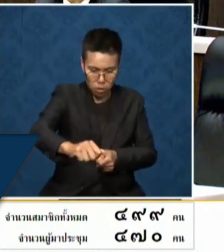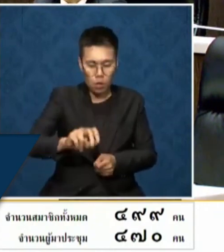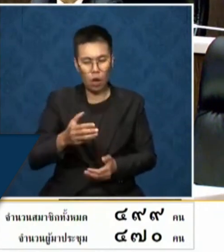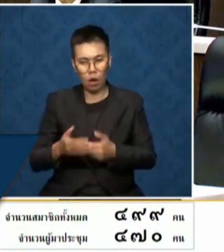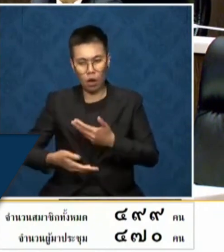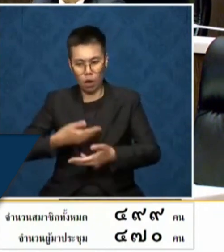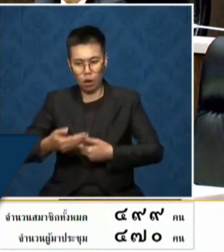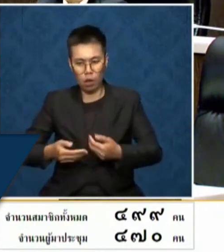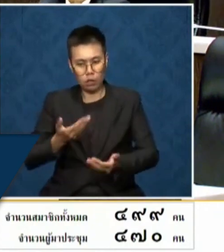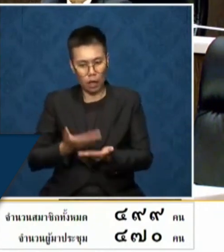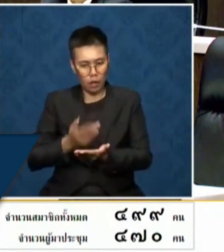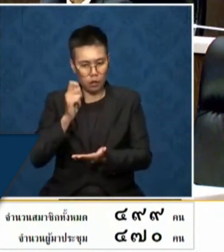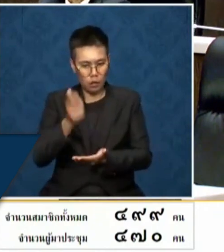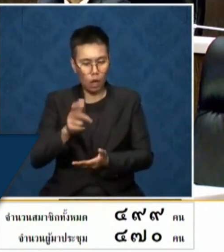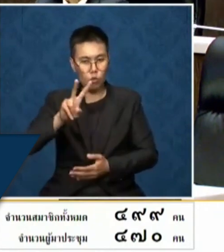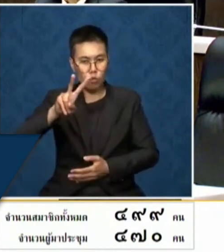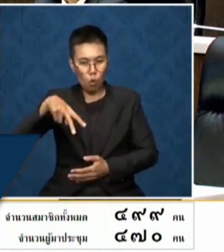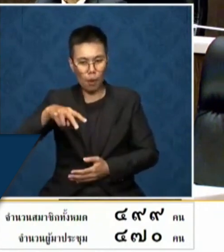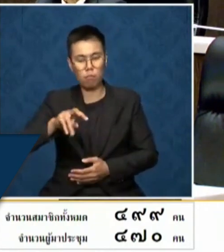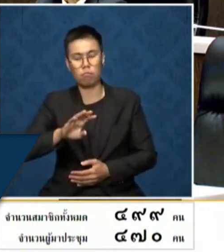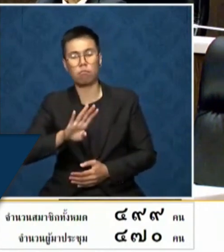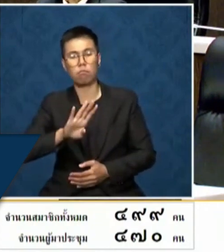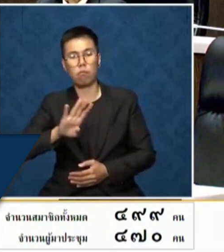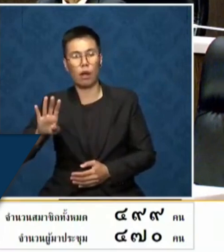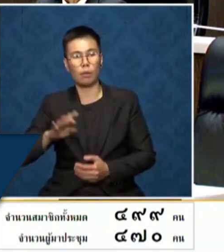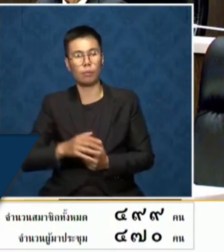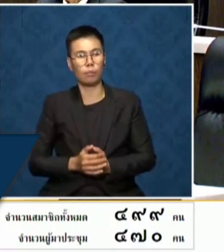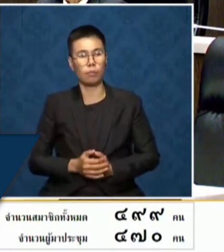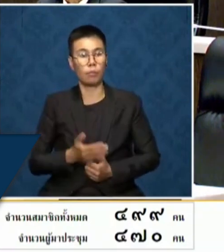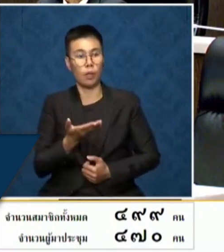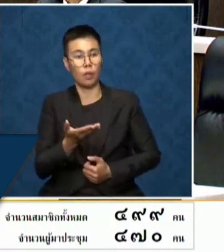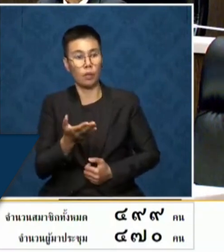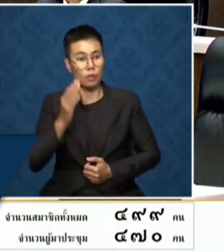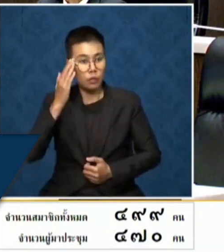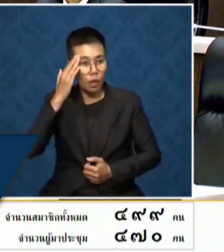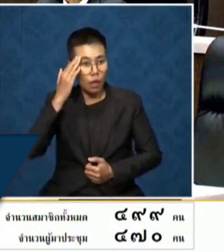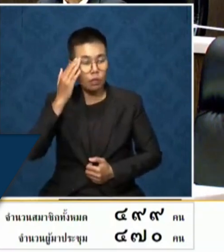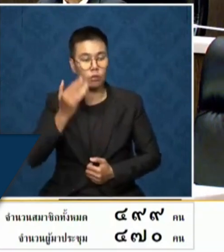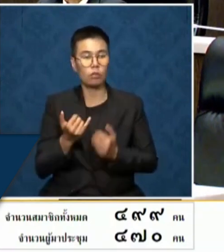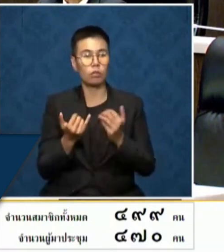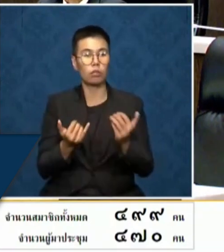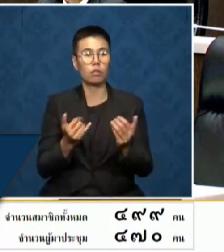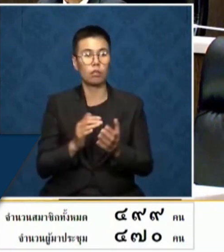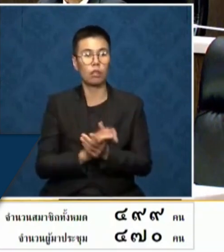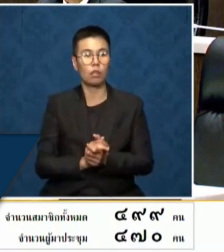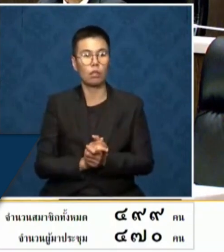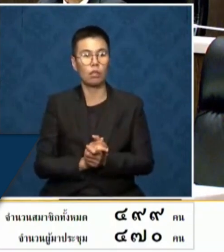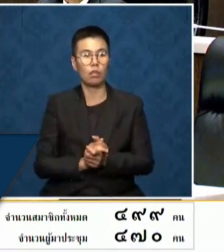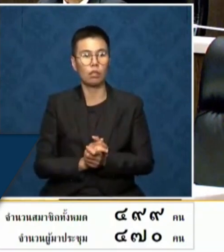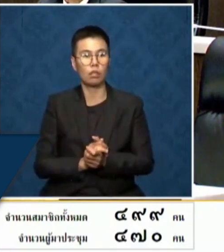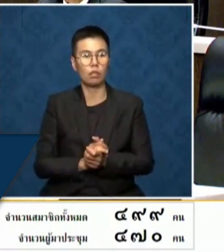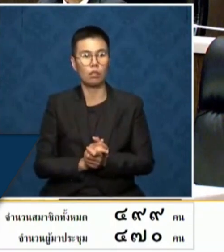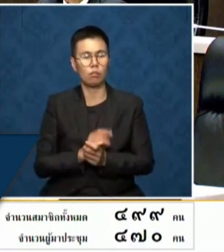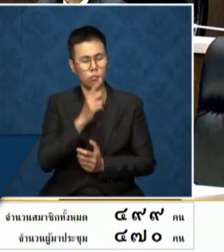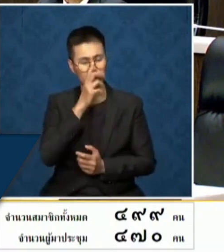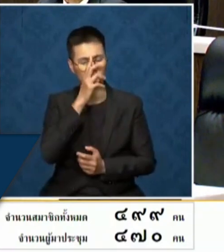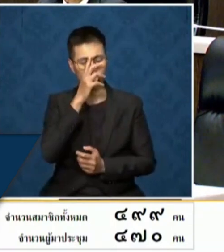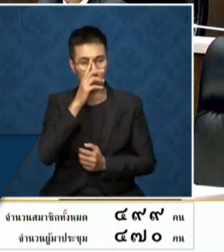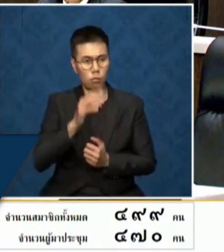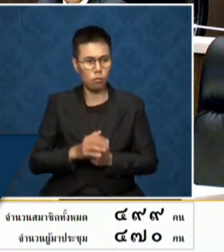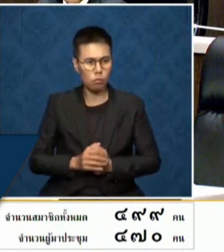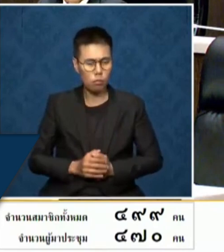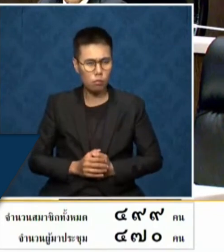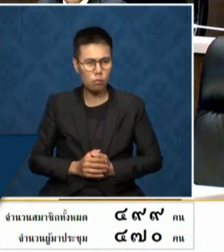ครับหลายคนก็คิดว่าเออมีแต่ชาวบ้านที่ใช้น้บาดาแต่ท่านประธานทราบไหครับว่าตอนนี้เนี่ยข้างๆสภาเราเองเนี่ยก็เป็น